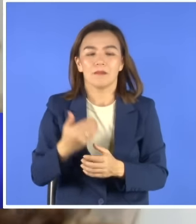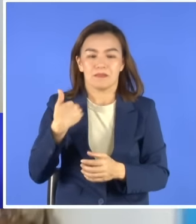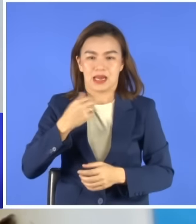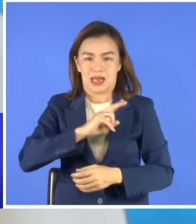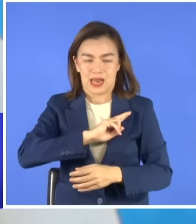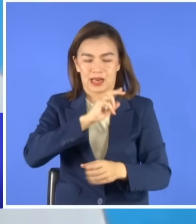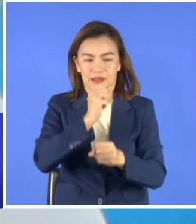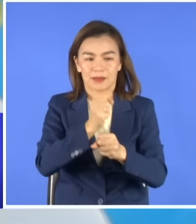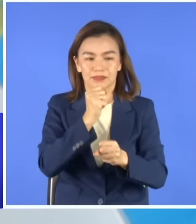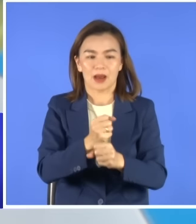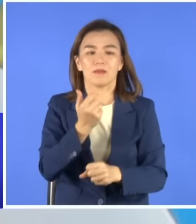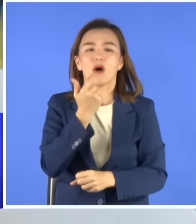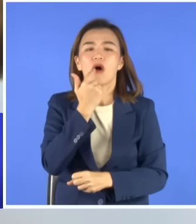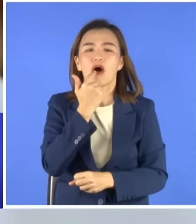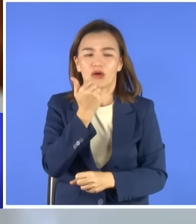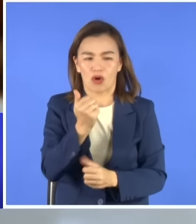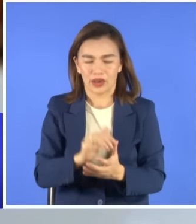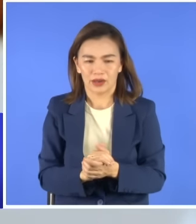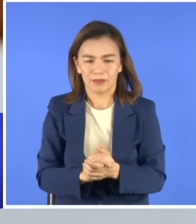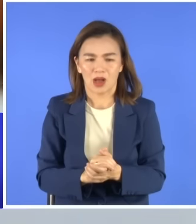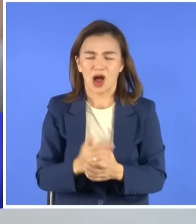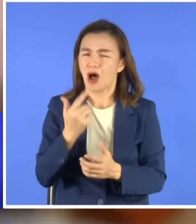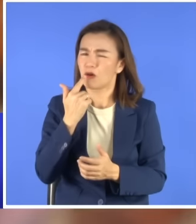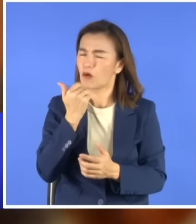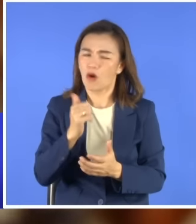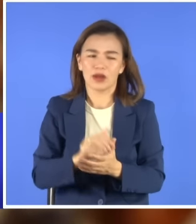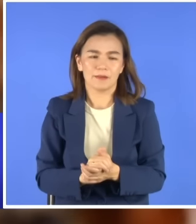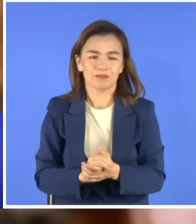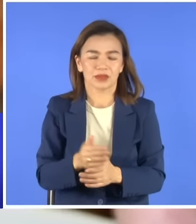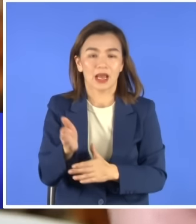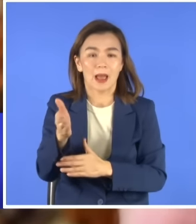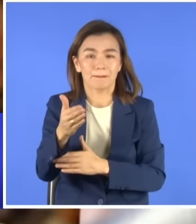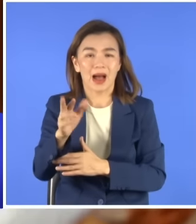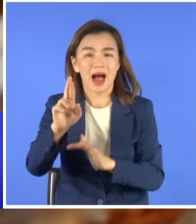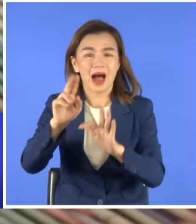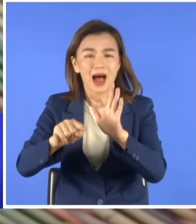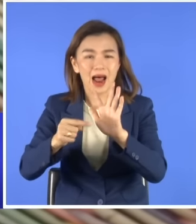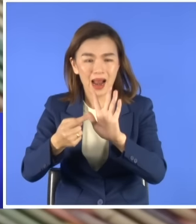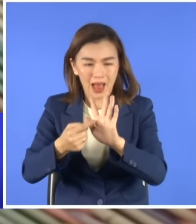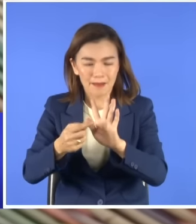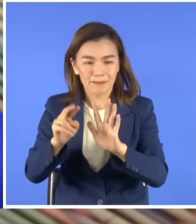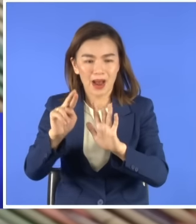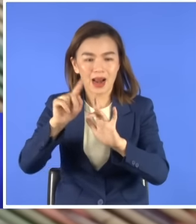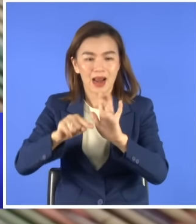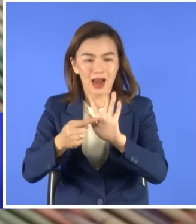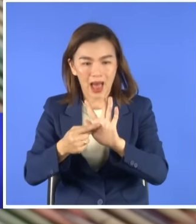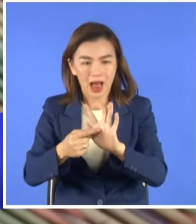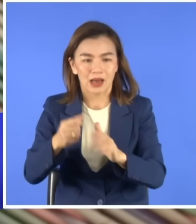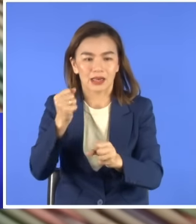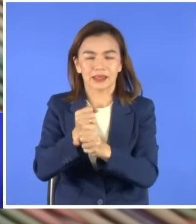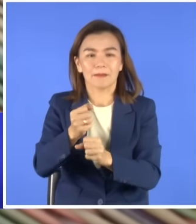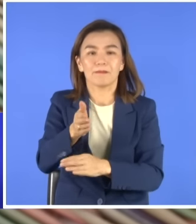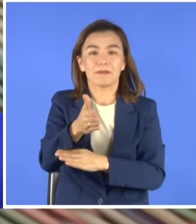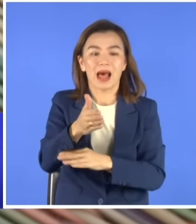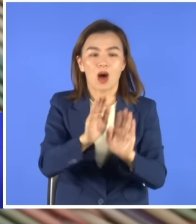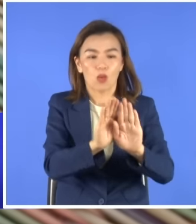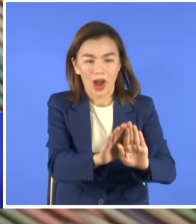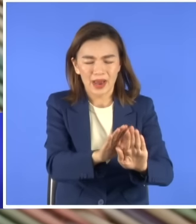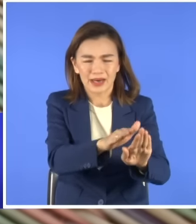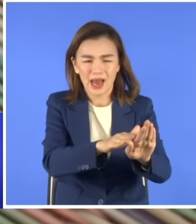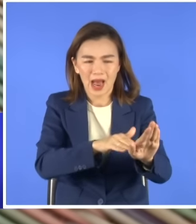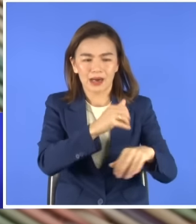เนี่ยมีรสชาติอร่อยแลก็กลมกล่อมปลาร้าที่นำมาทำแจ่วบองเนี่ยจะต้องเป็นปลาร้าเป็นปลาตะเพียนที่หมักไว้อย่างน้อย 2ปี